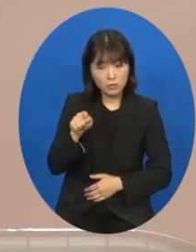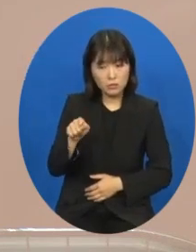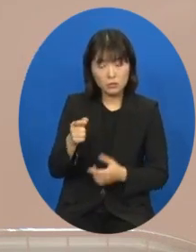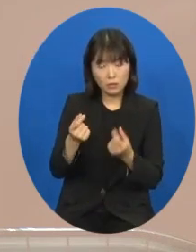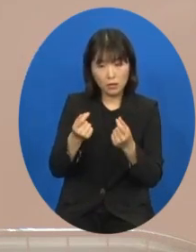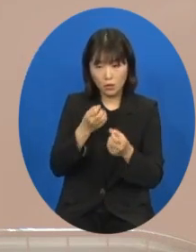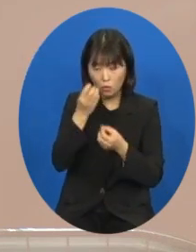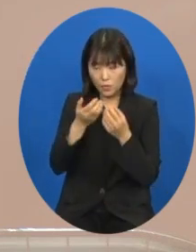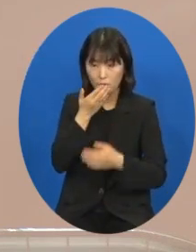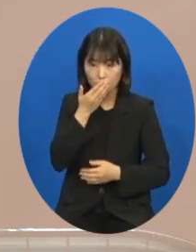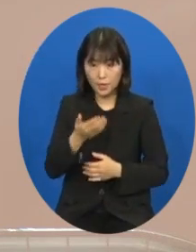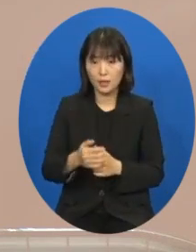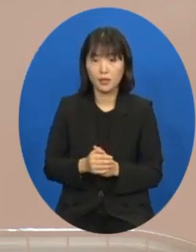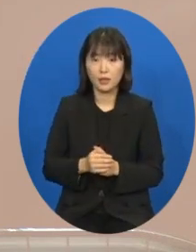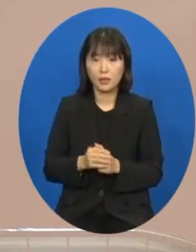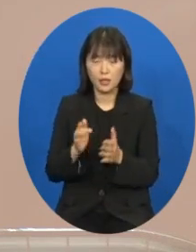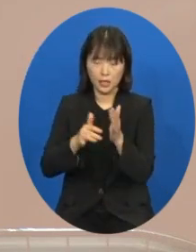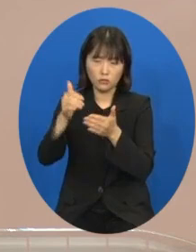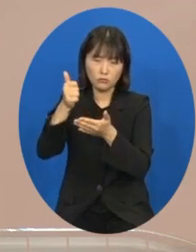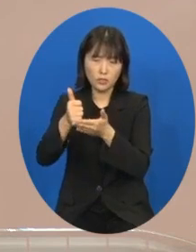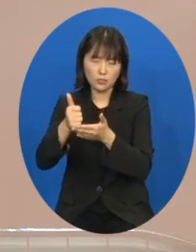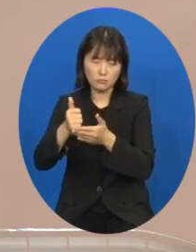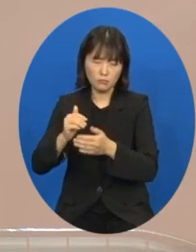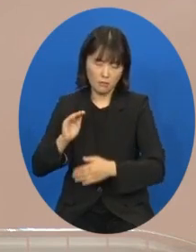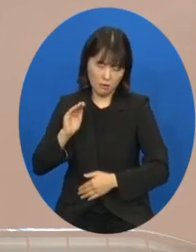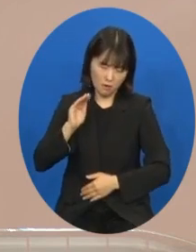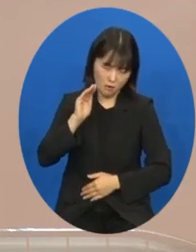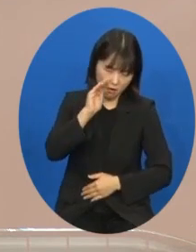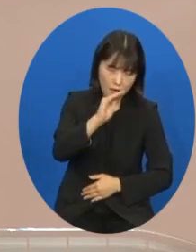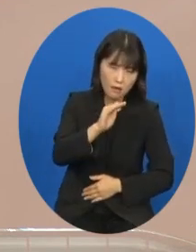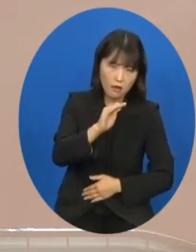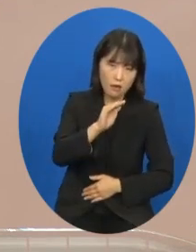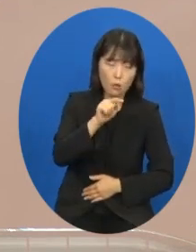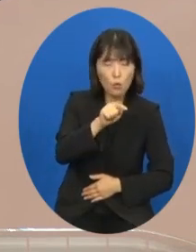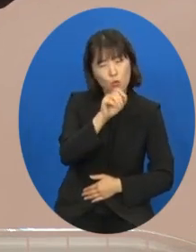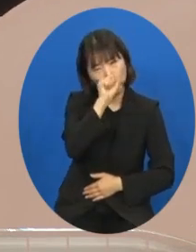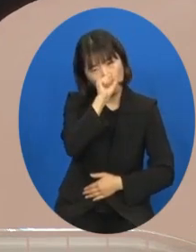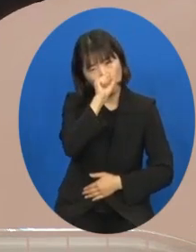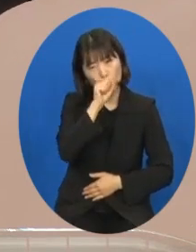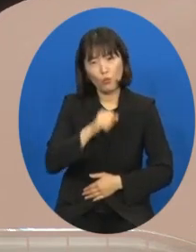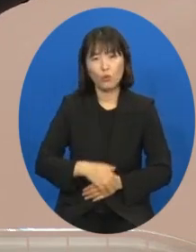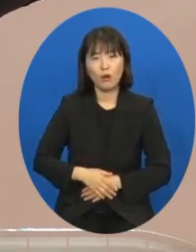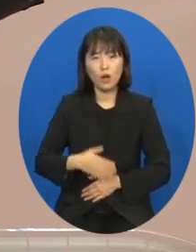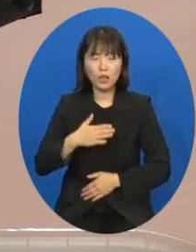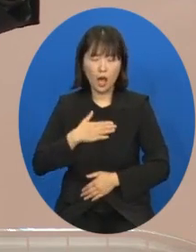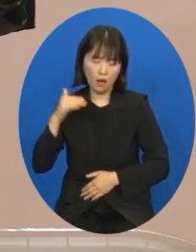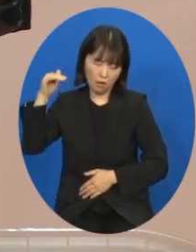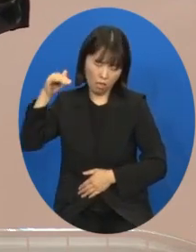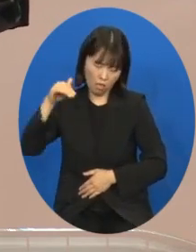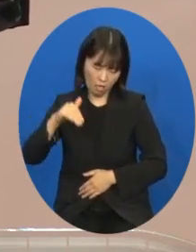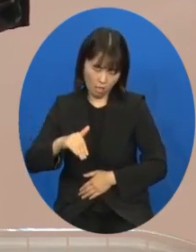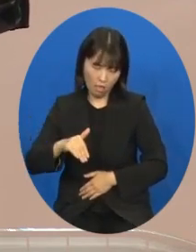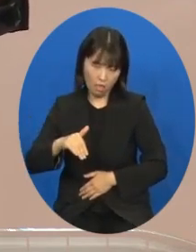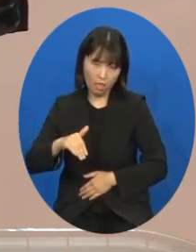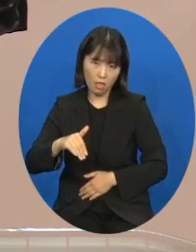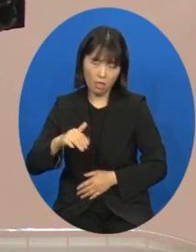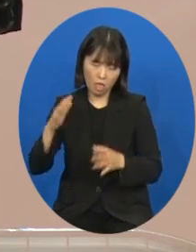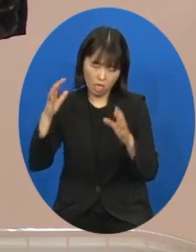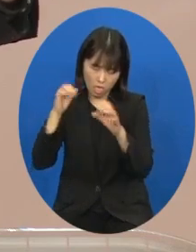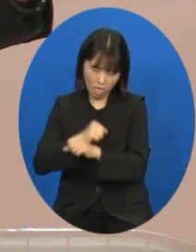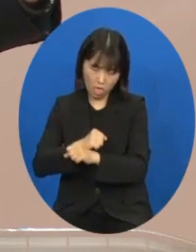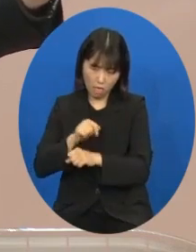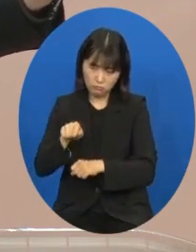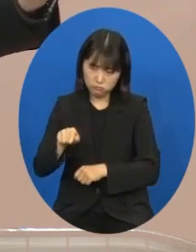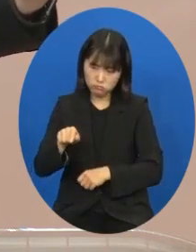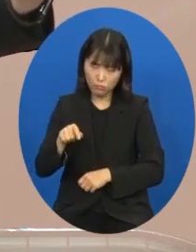있겠습니까? 예수님은 흥하여야 하시고 이건 좋아요. 나는 쇠하여야 하리라.